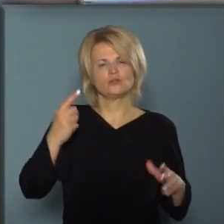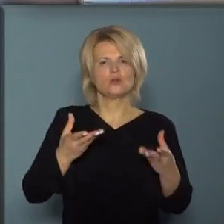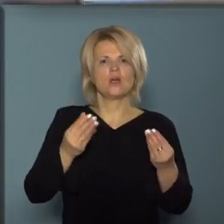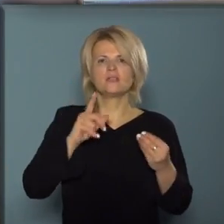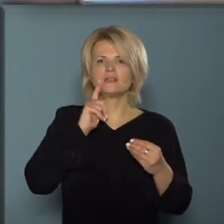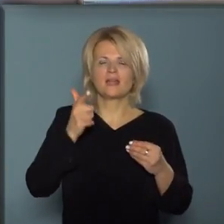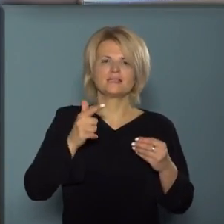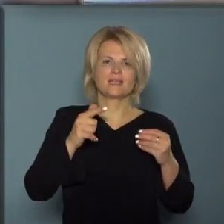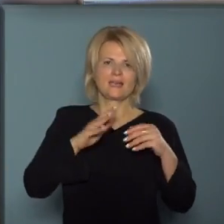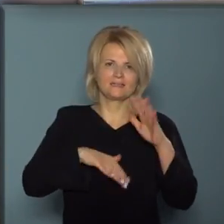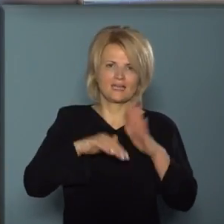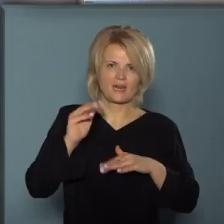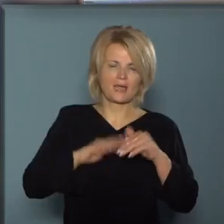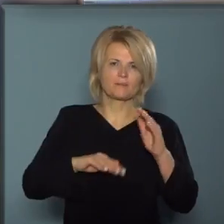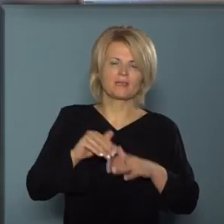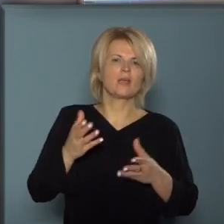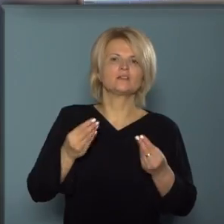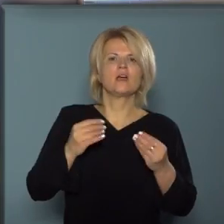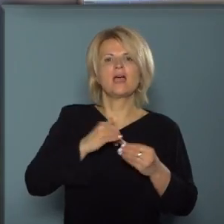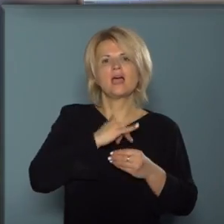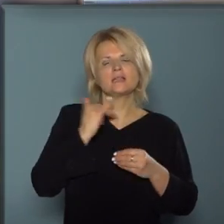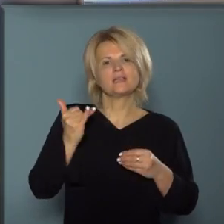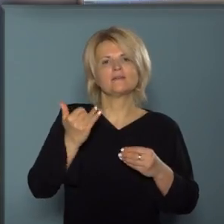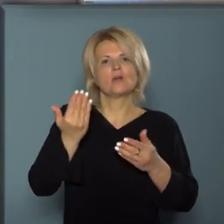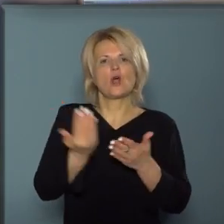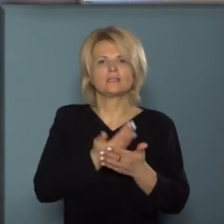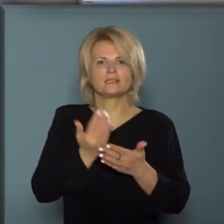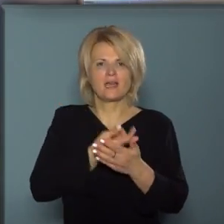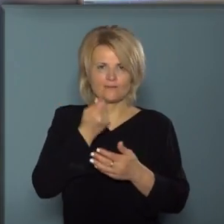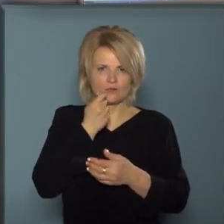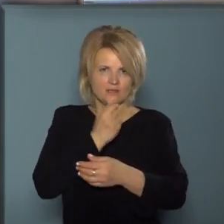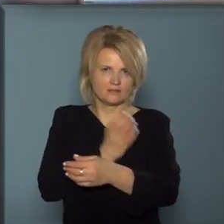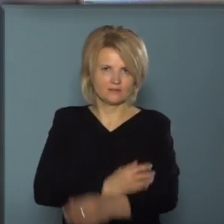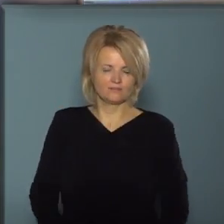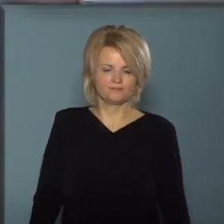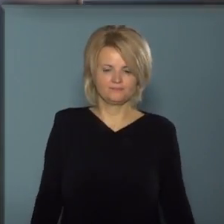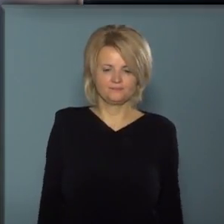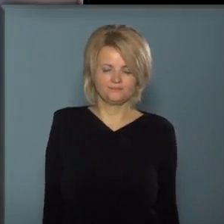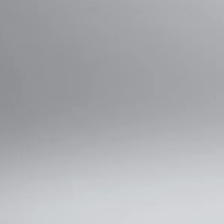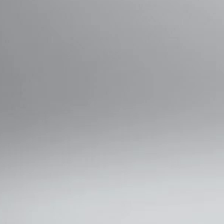annyit leszek terápián, ahány évet anyagoztam, csak így jött ki.